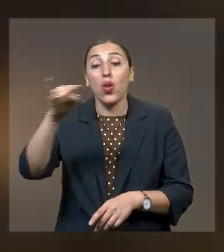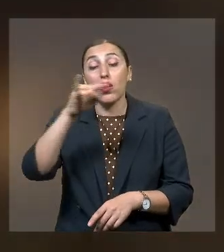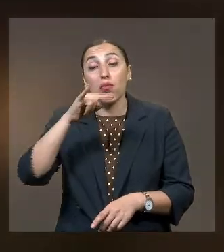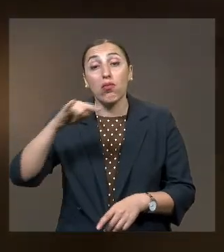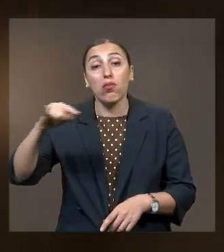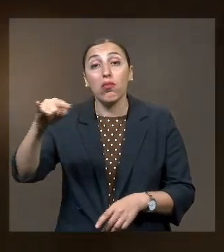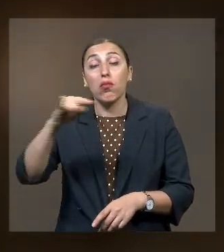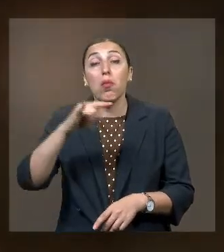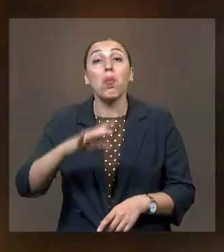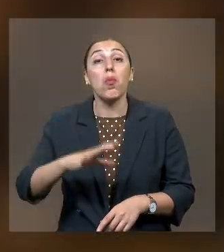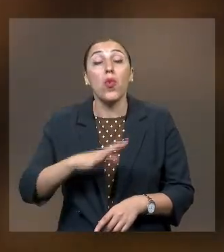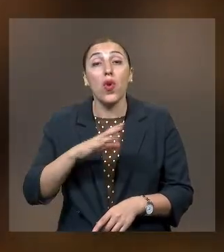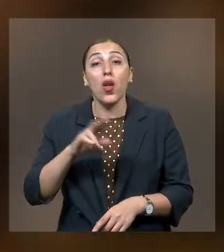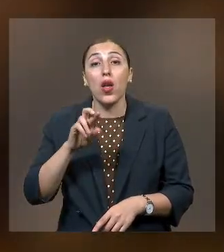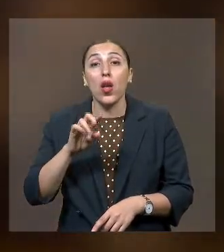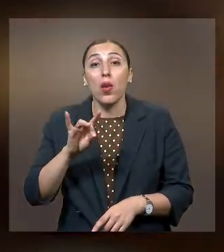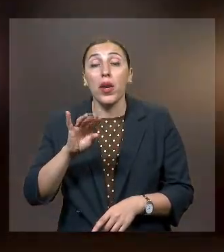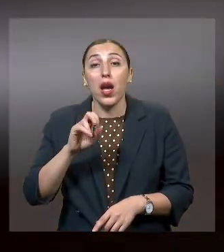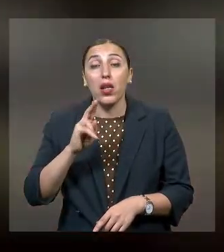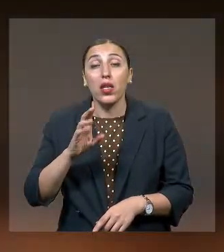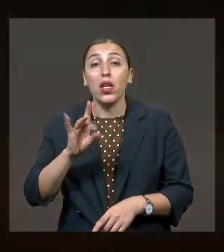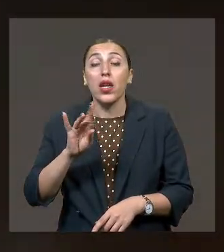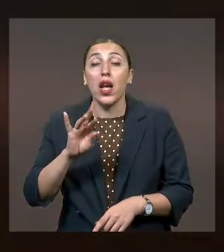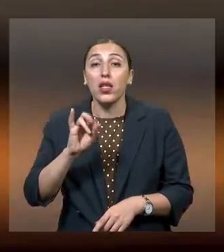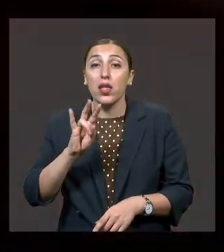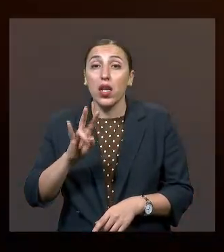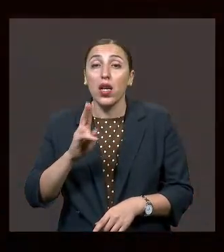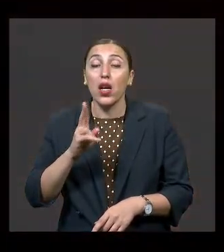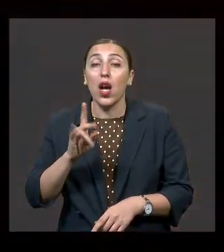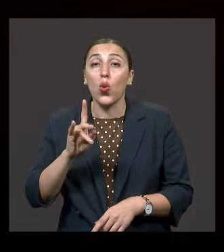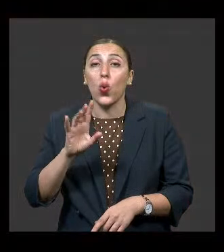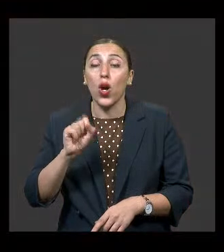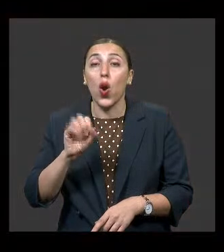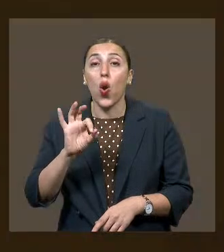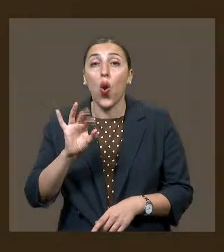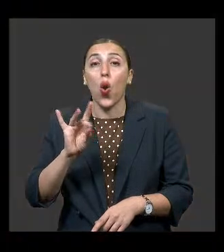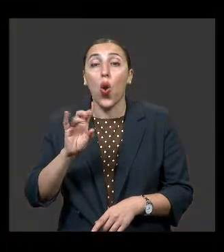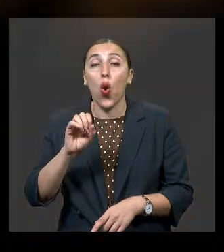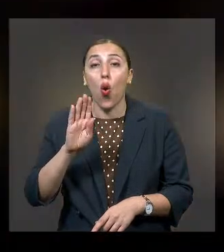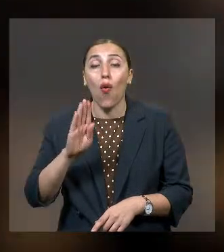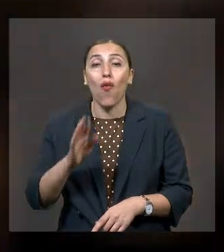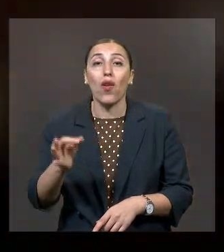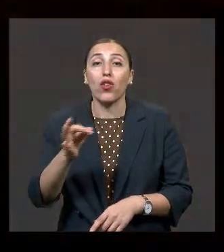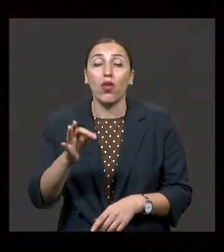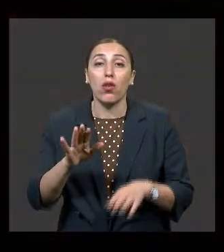հարձակումների են ենթարկվել նաև Բրյանսկի, Ռյազանի, Կալուգայի, Օրլովի շրջանները։